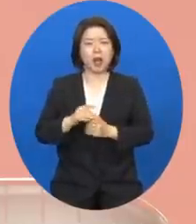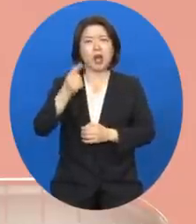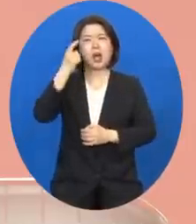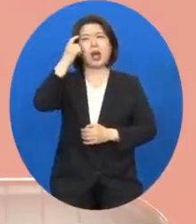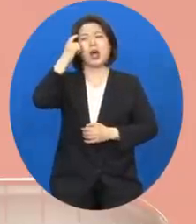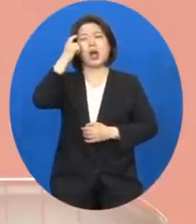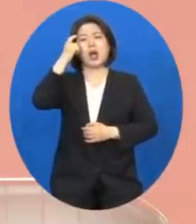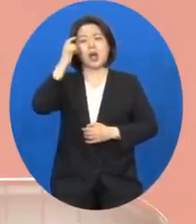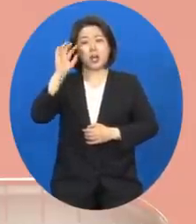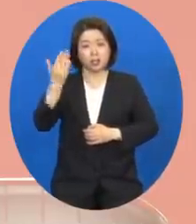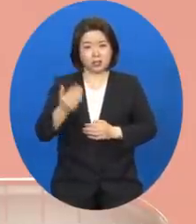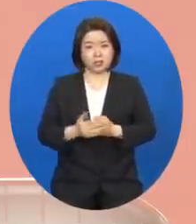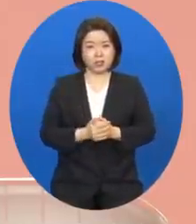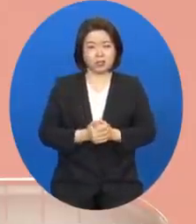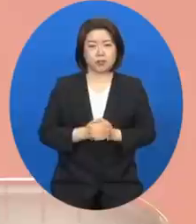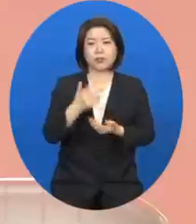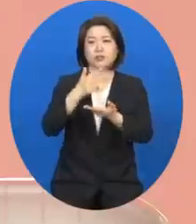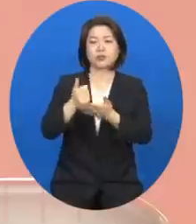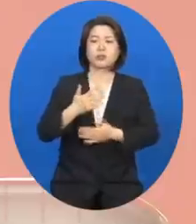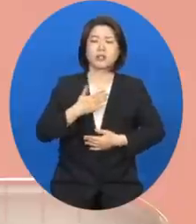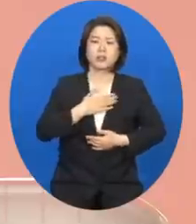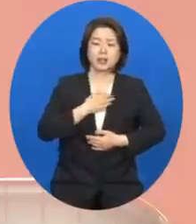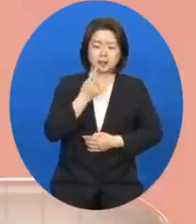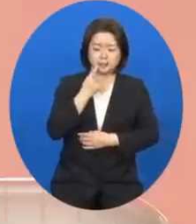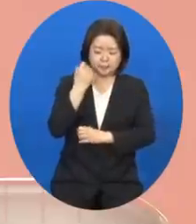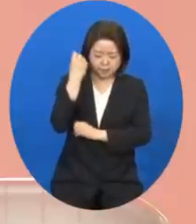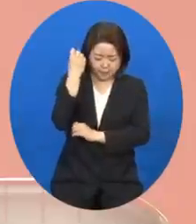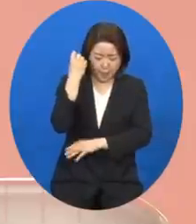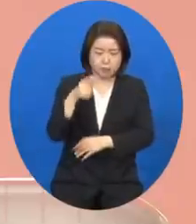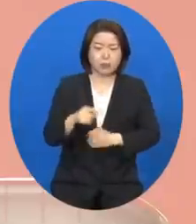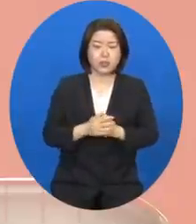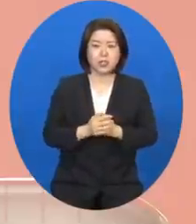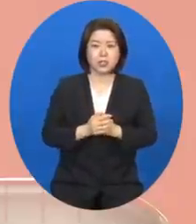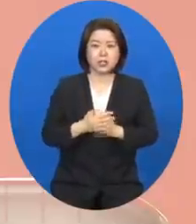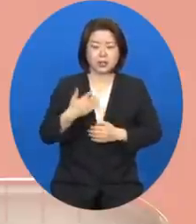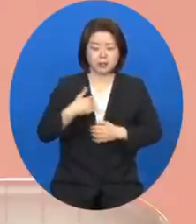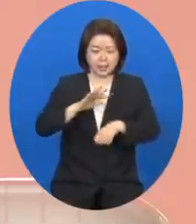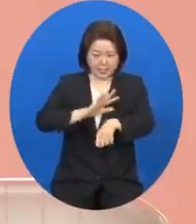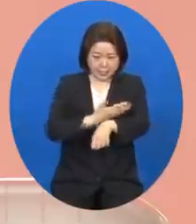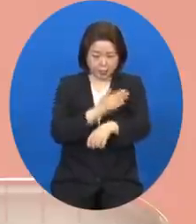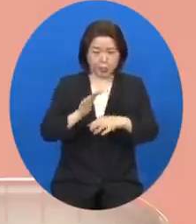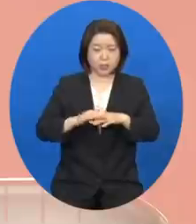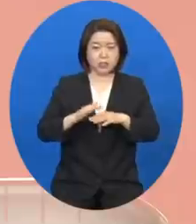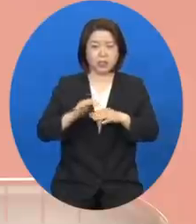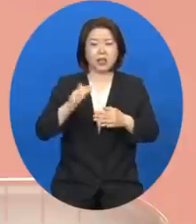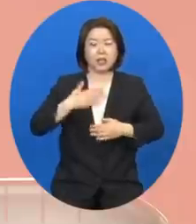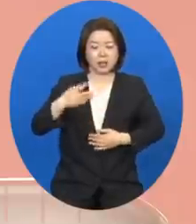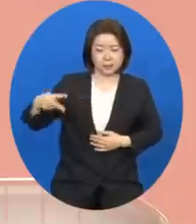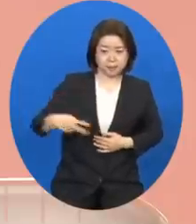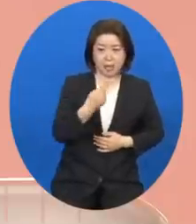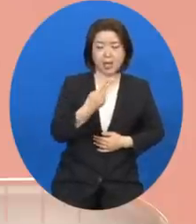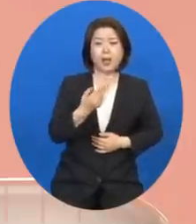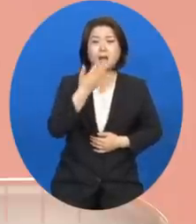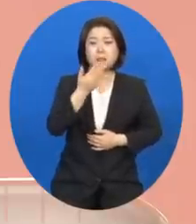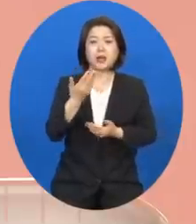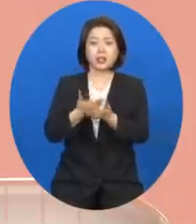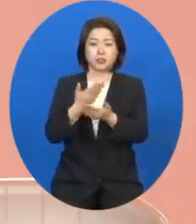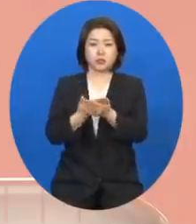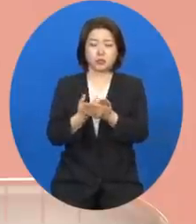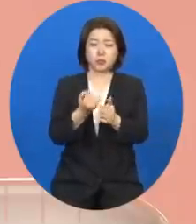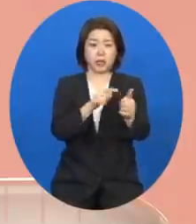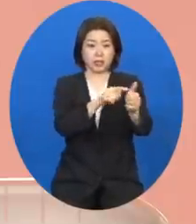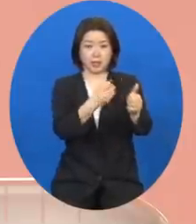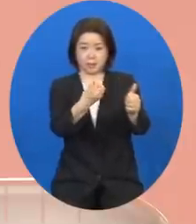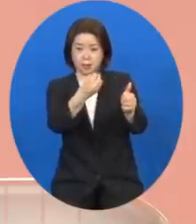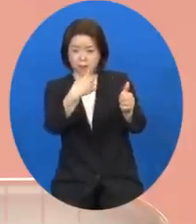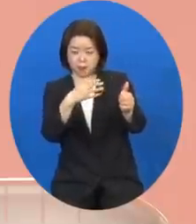것입니다. 주님, 나의 쓴뿌리를 내 대에서 끊어낼 수 있게 도와주시고 남편의 말에 순종할